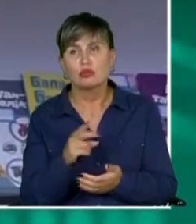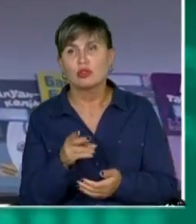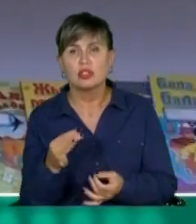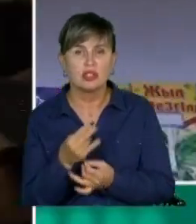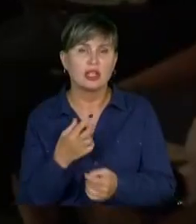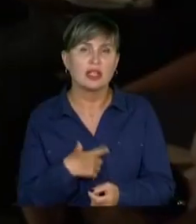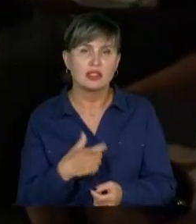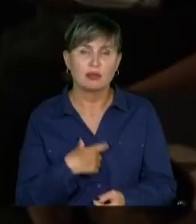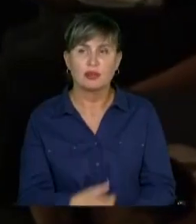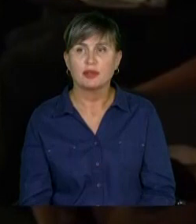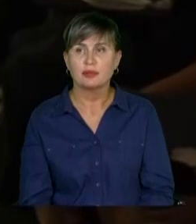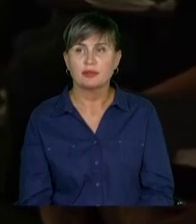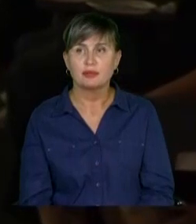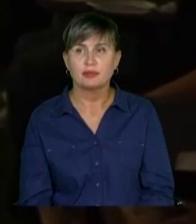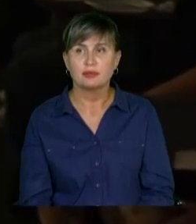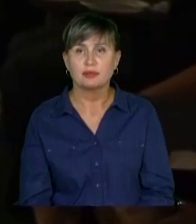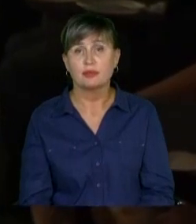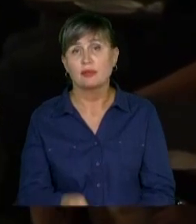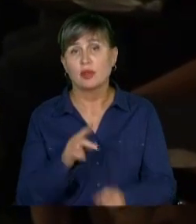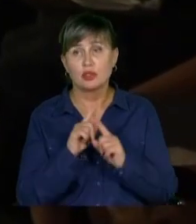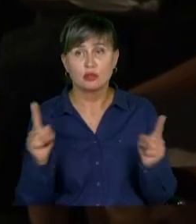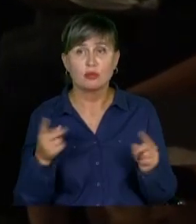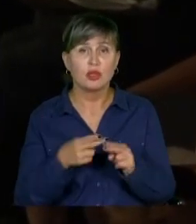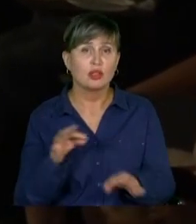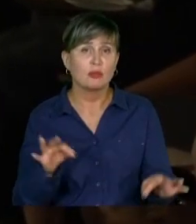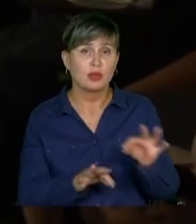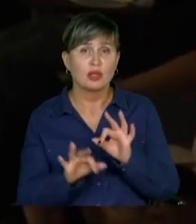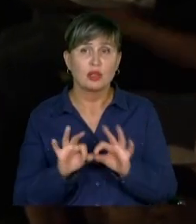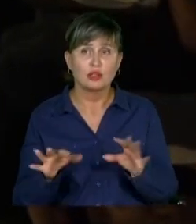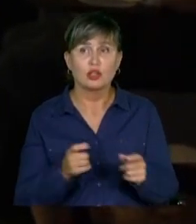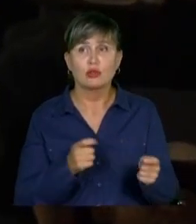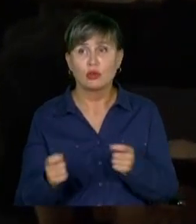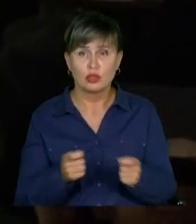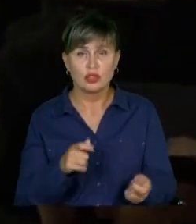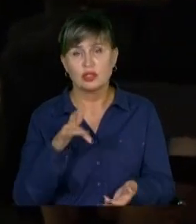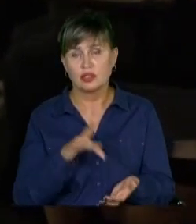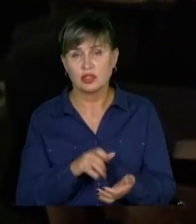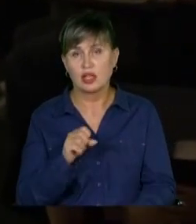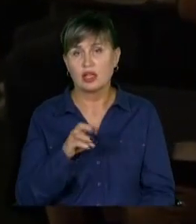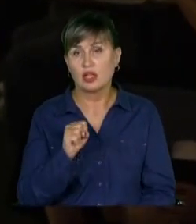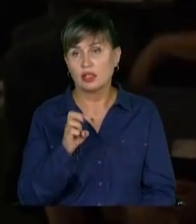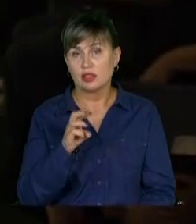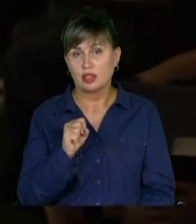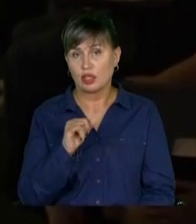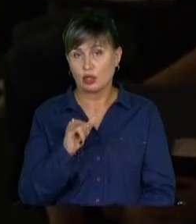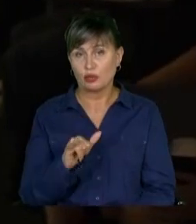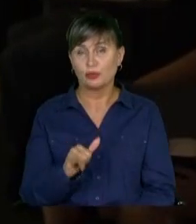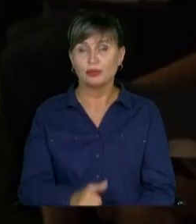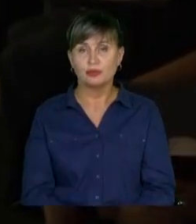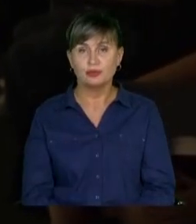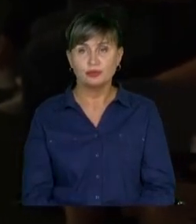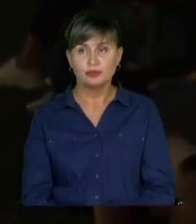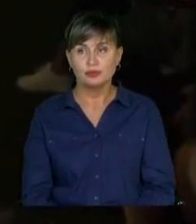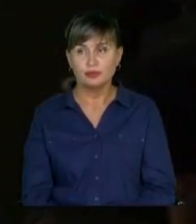себя. А про особенность данного проекта расскажет руководитель центра Алатау Креатив Хаб Нурсия